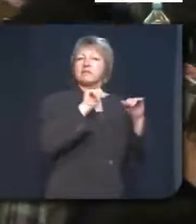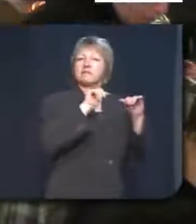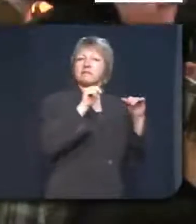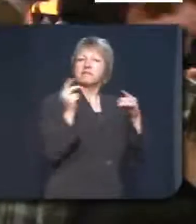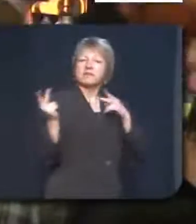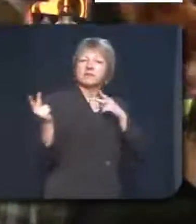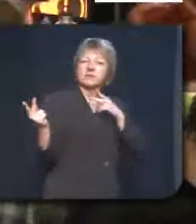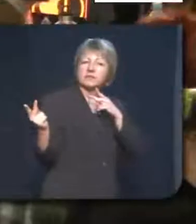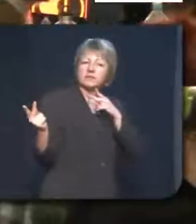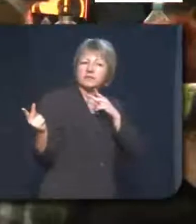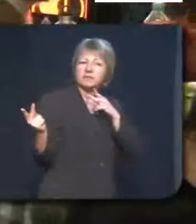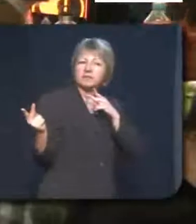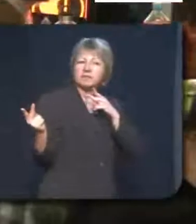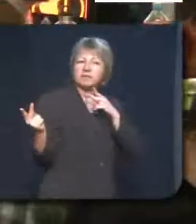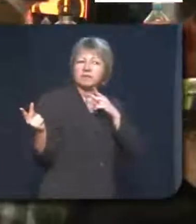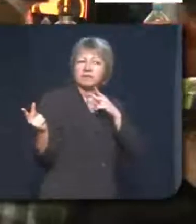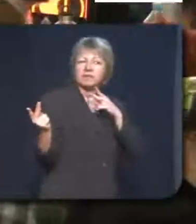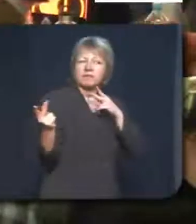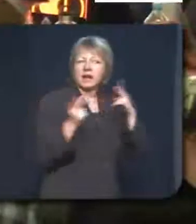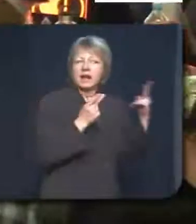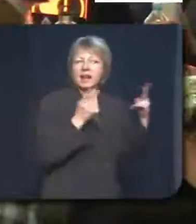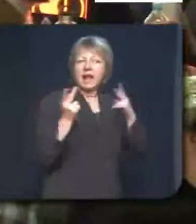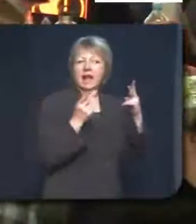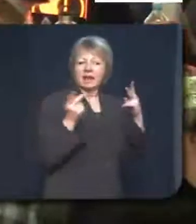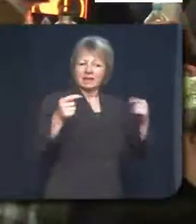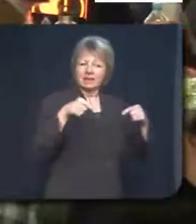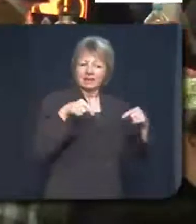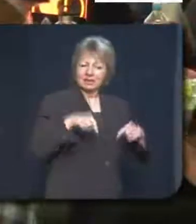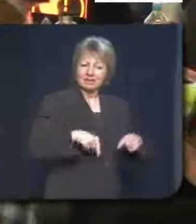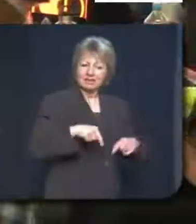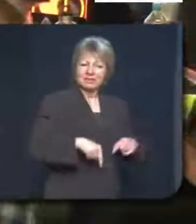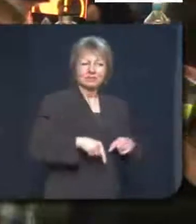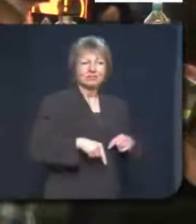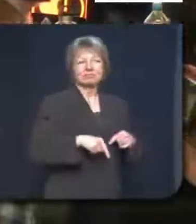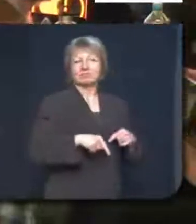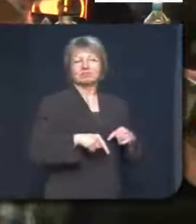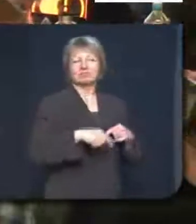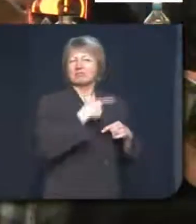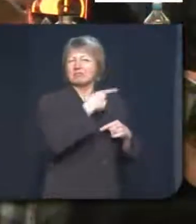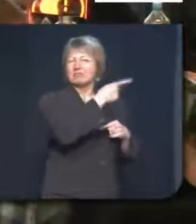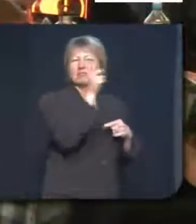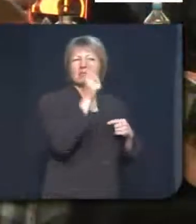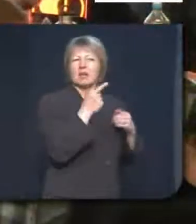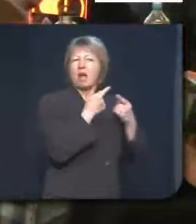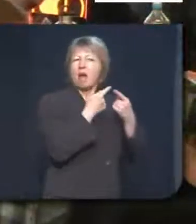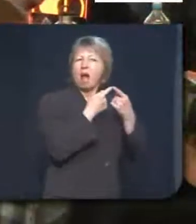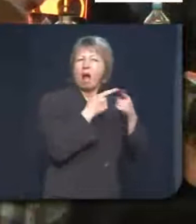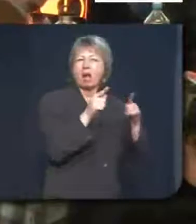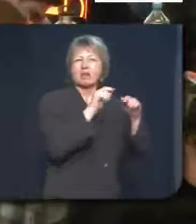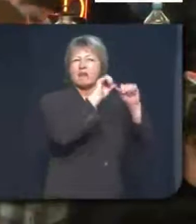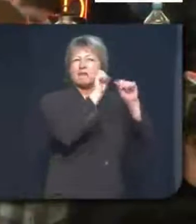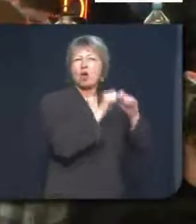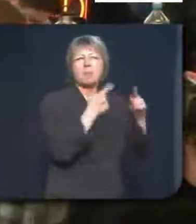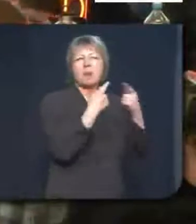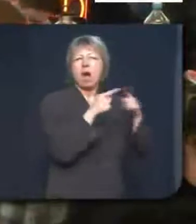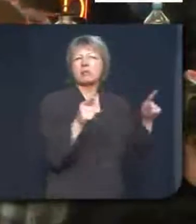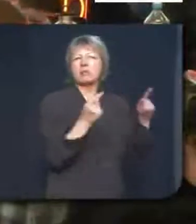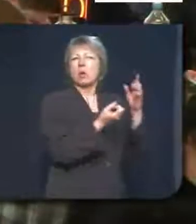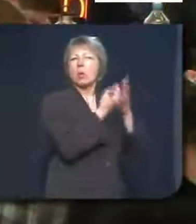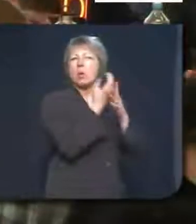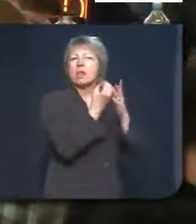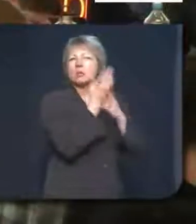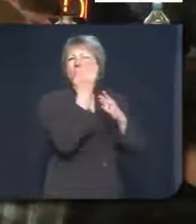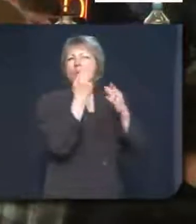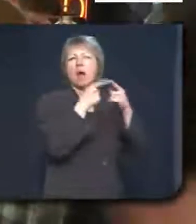wie Dinge machen also die haben andere Meinung andere Kultur und